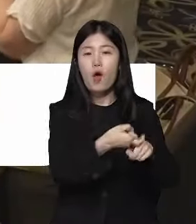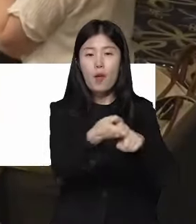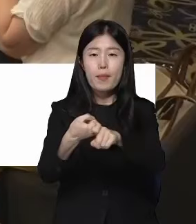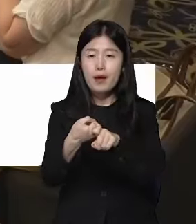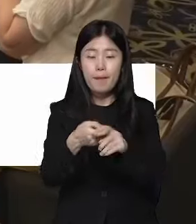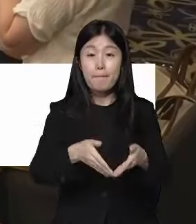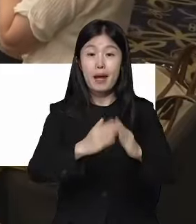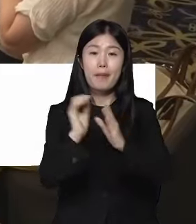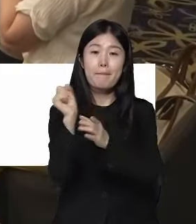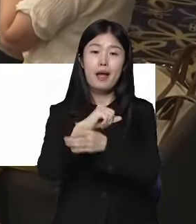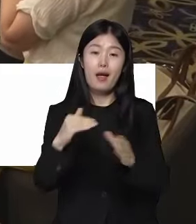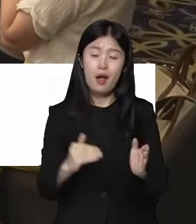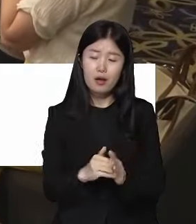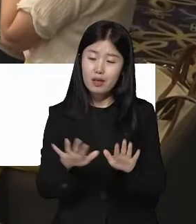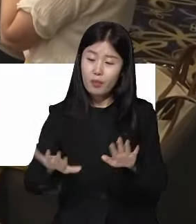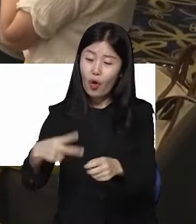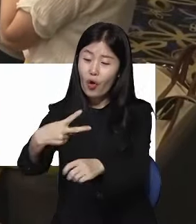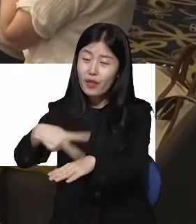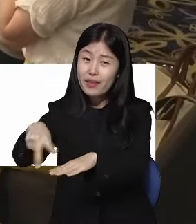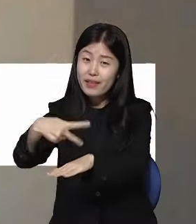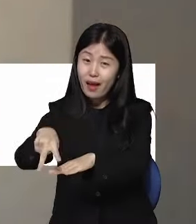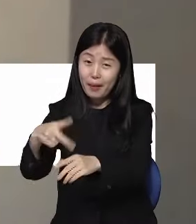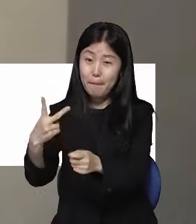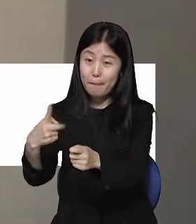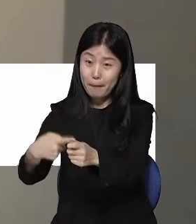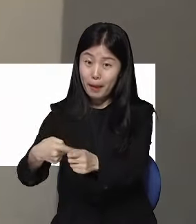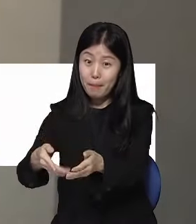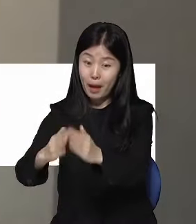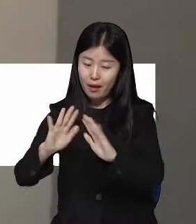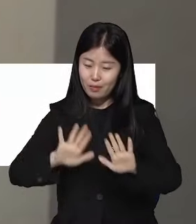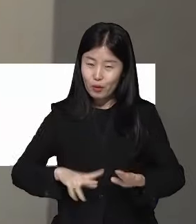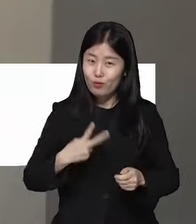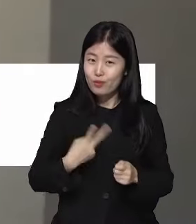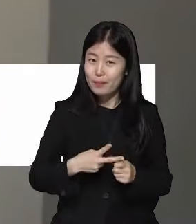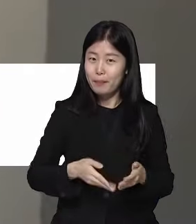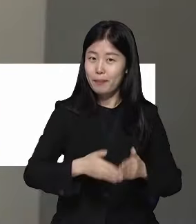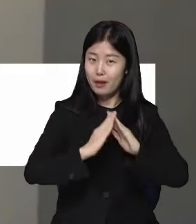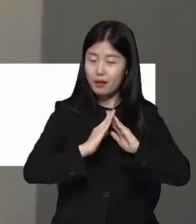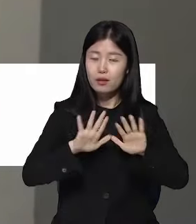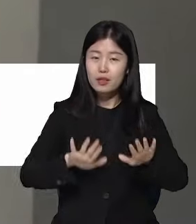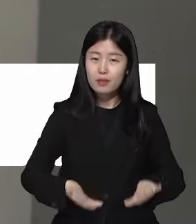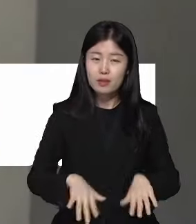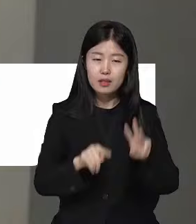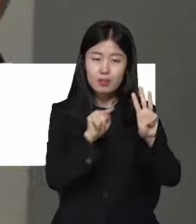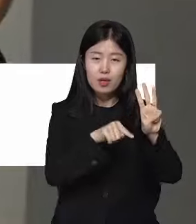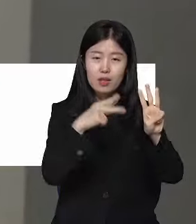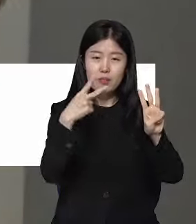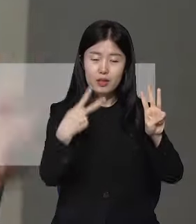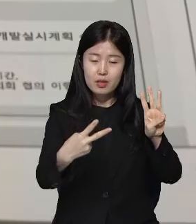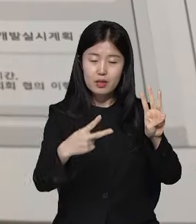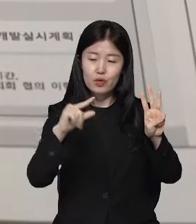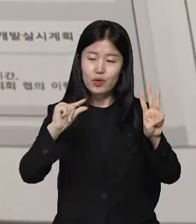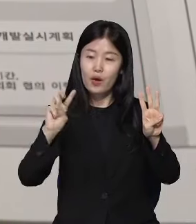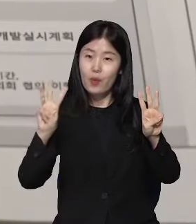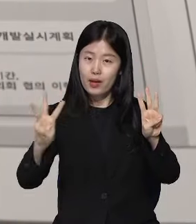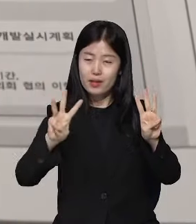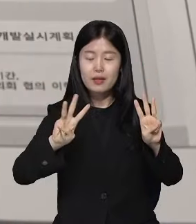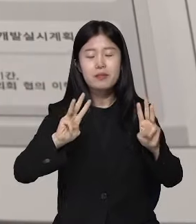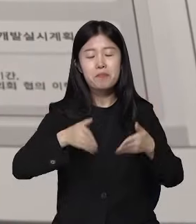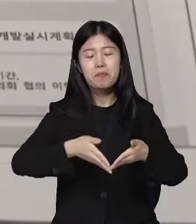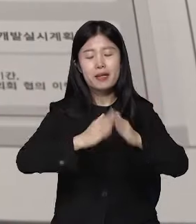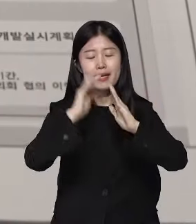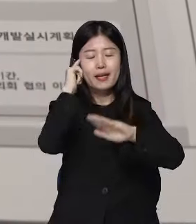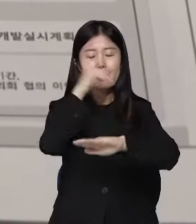해상풍력발전사협의체 설립은 신안에 이어 두 번째로 진도는 3.2기가와트 규모의 해상풍력발전단지 조성을 목표로 하고